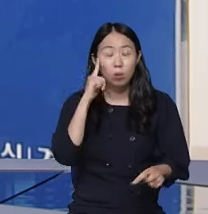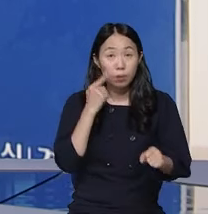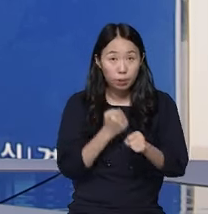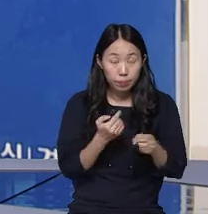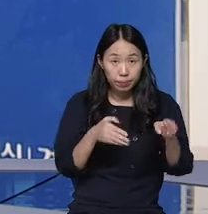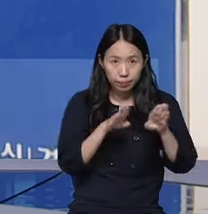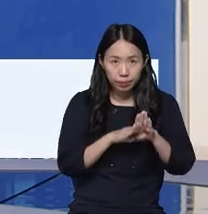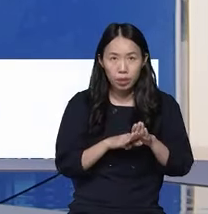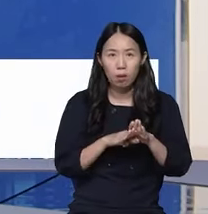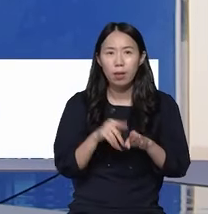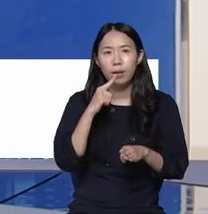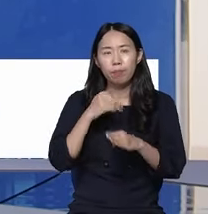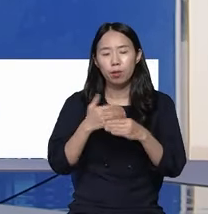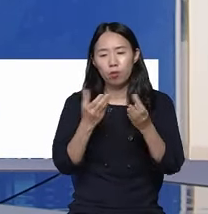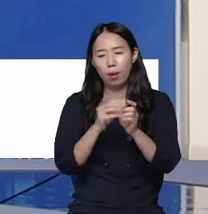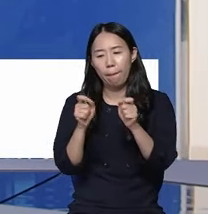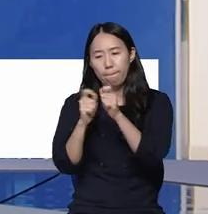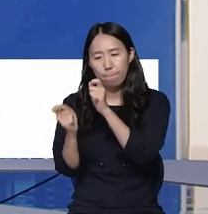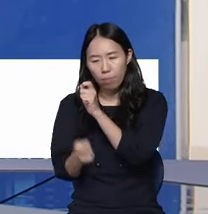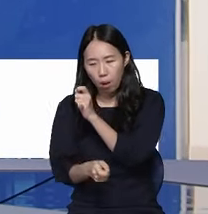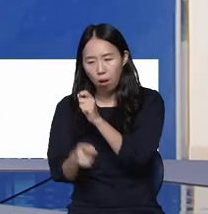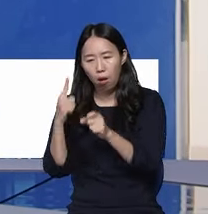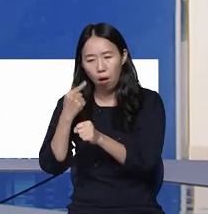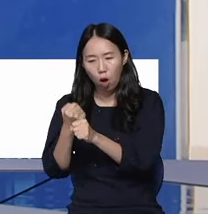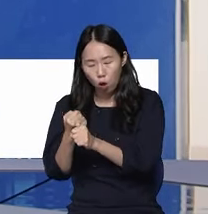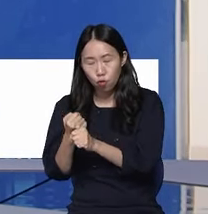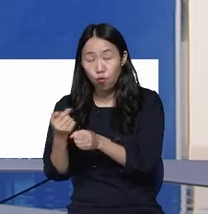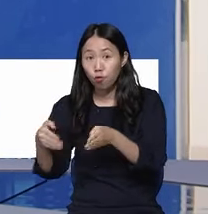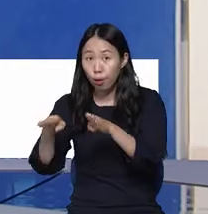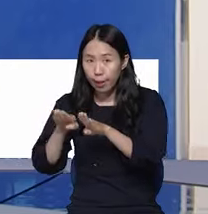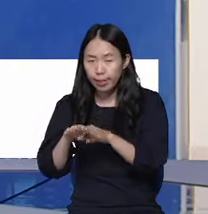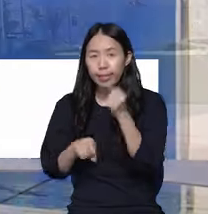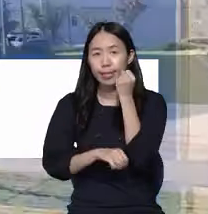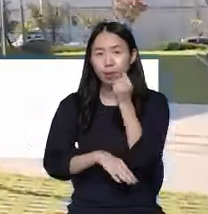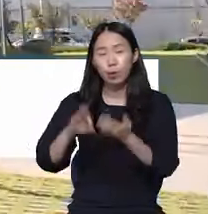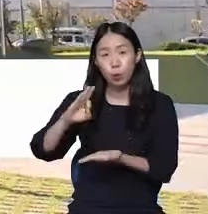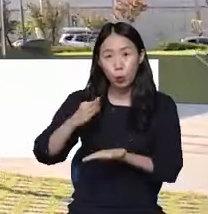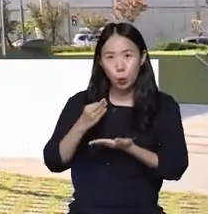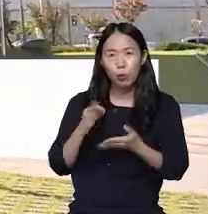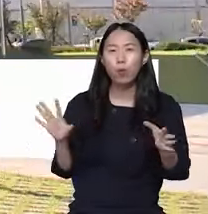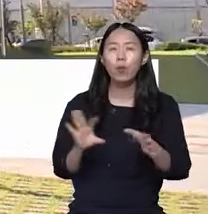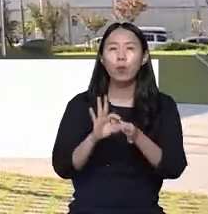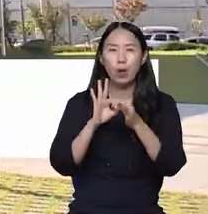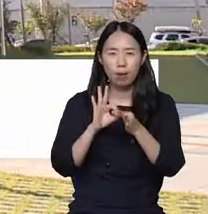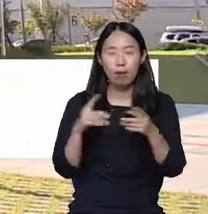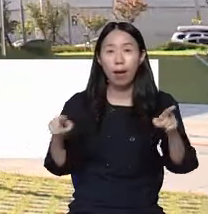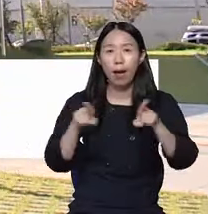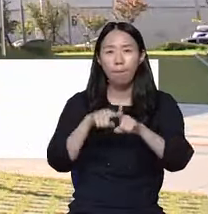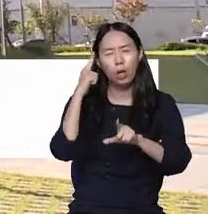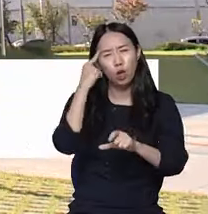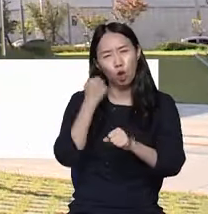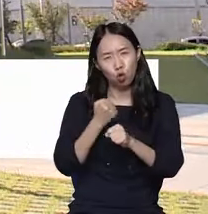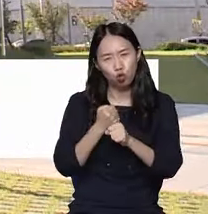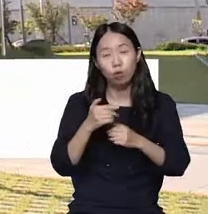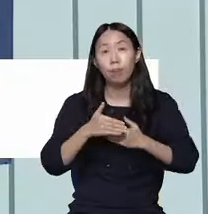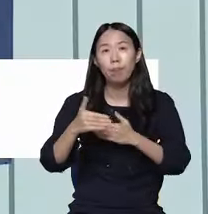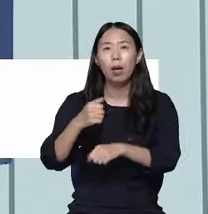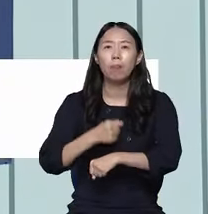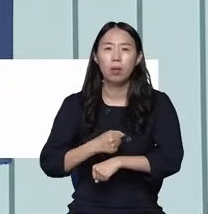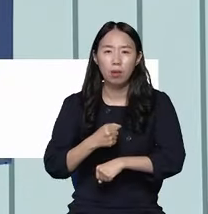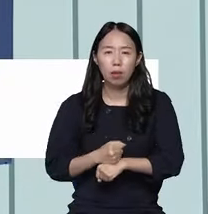광주연구원이 민주당 산하 민주연구원 등과 함께 기본소득 정책에 대한 공동 연구를 추진합니다.